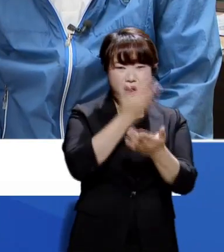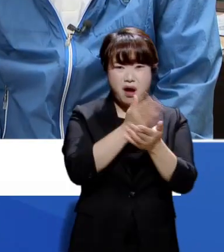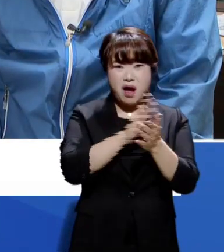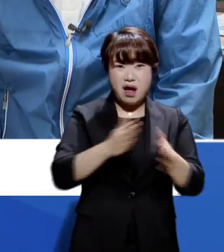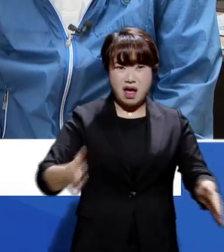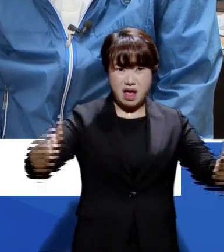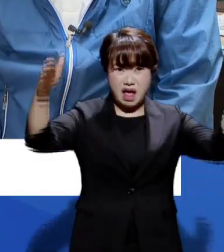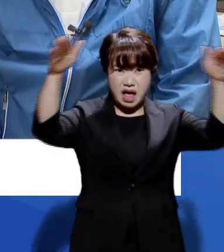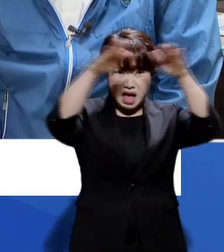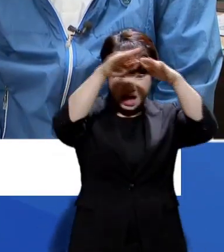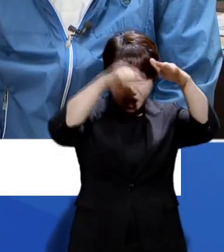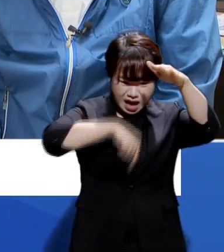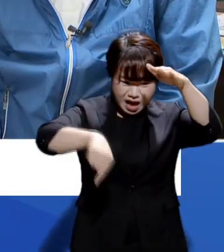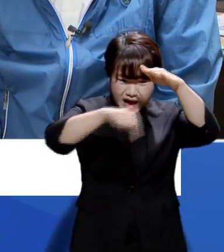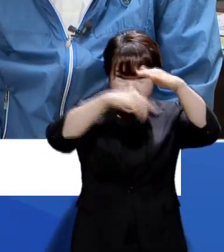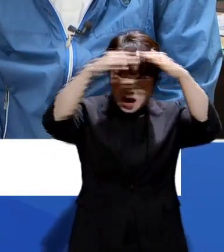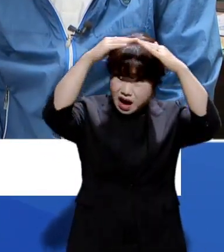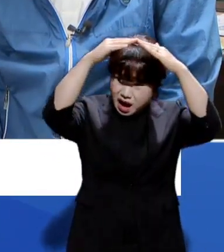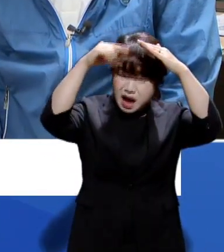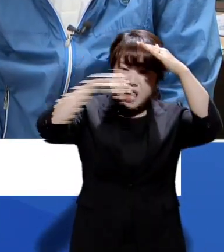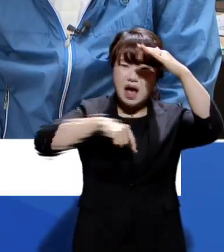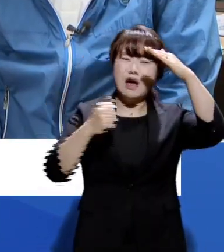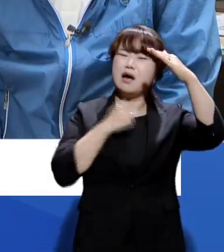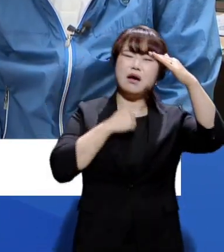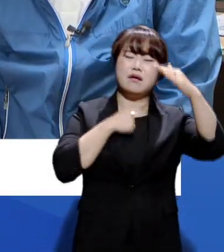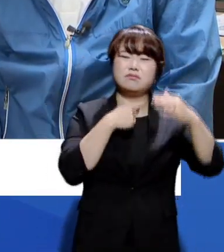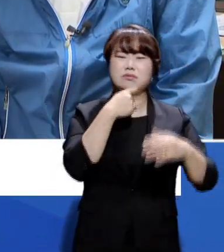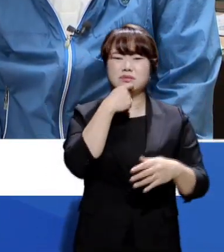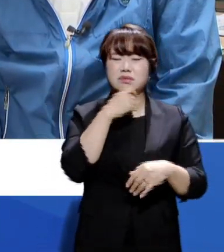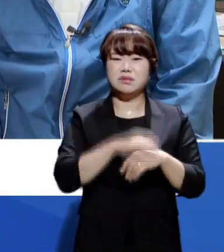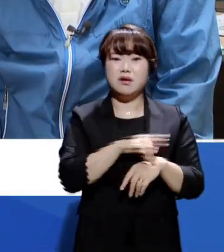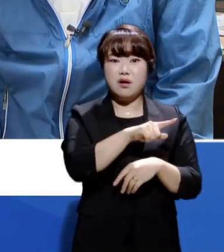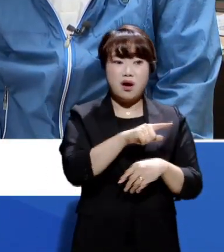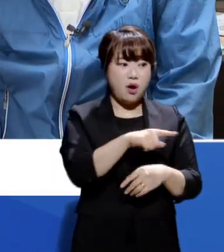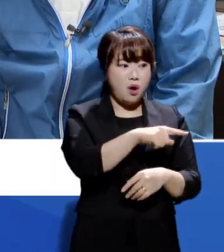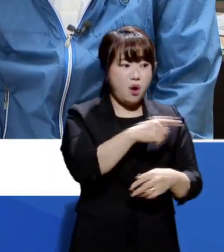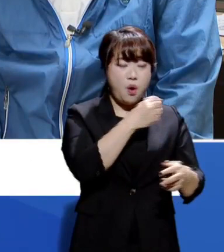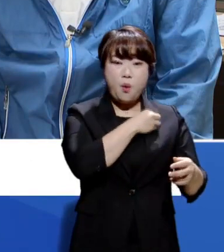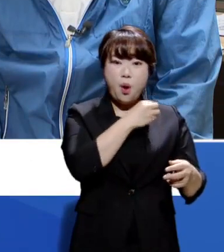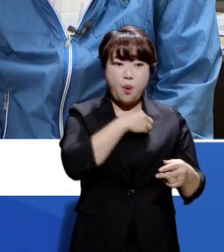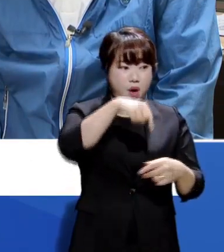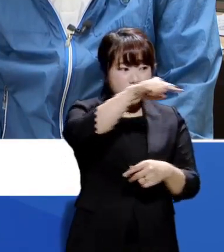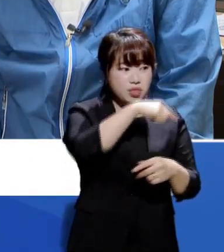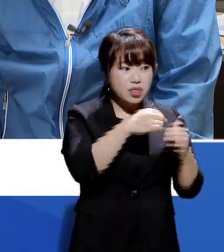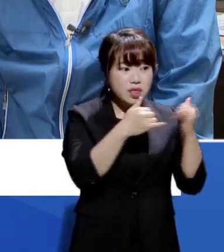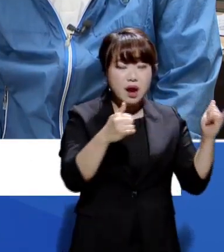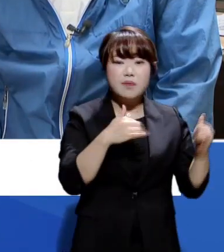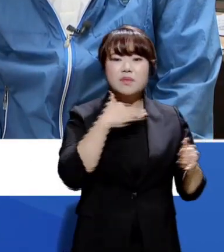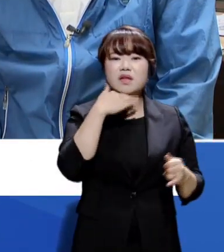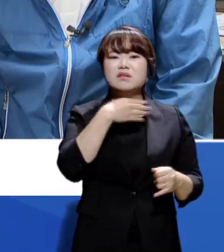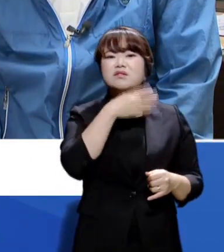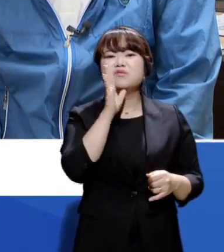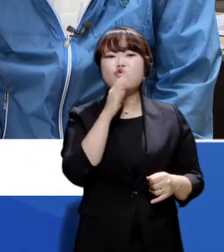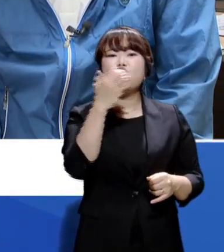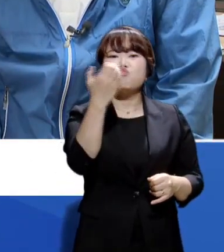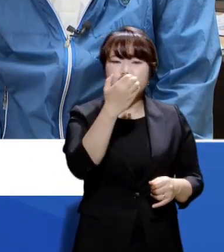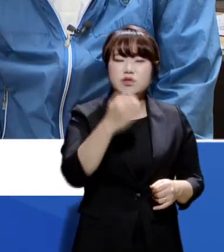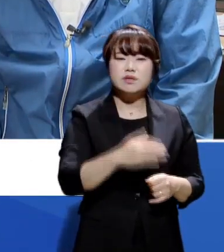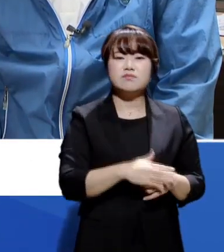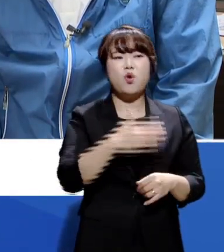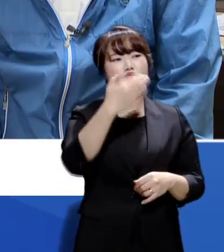우리는 91세, 뭐 93세 이런 회원님들이 계시는데 그 회원님들이 자기들 살아